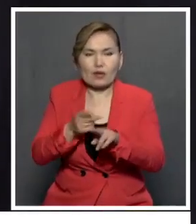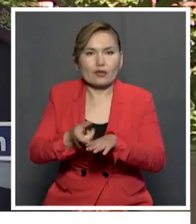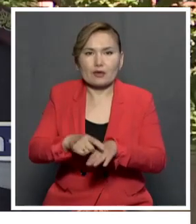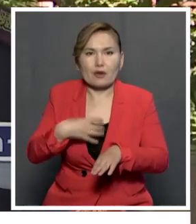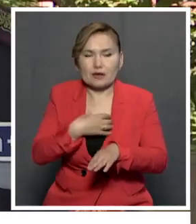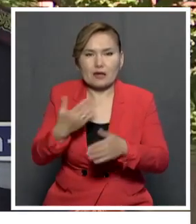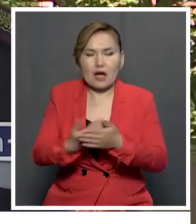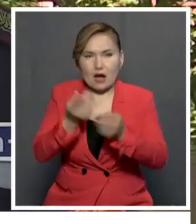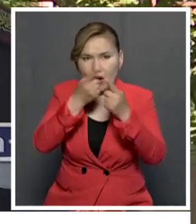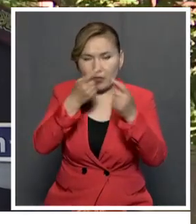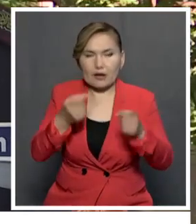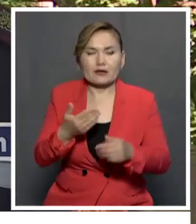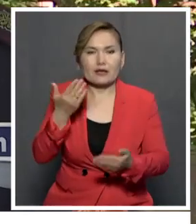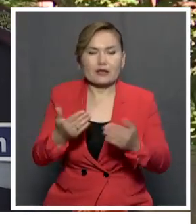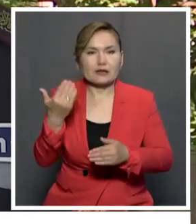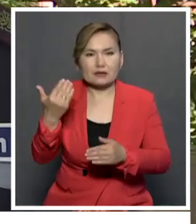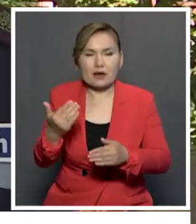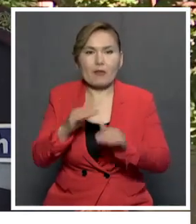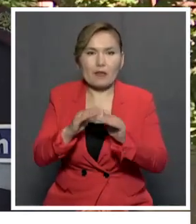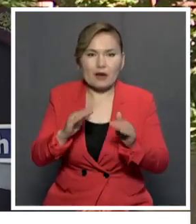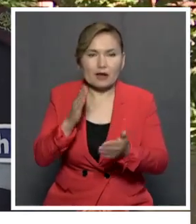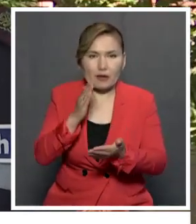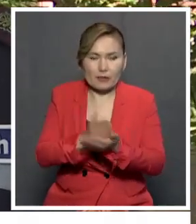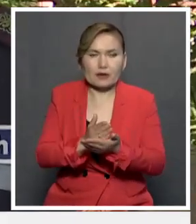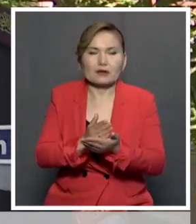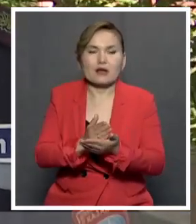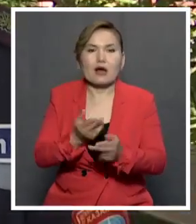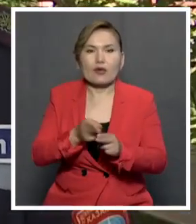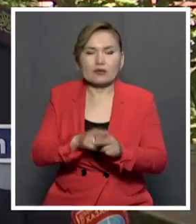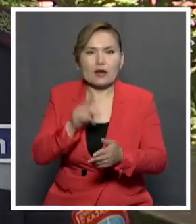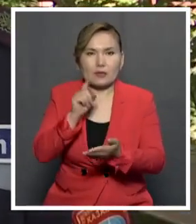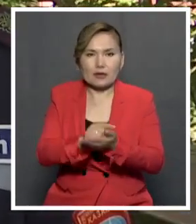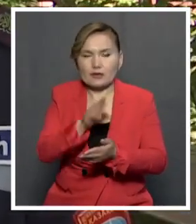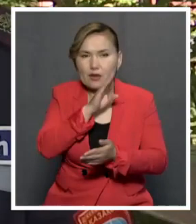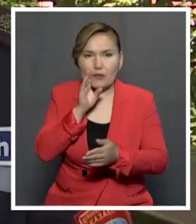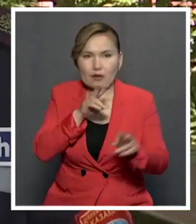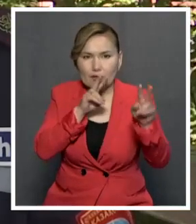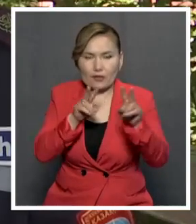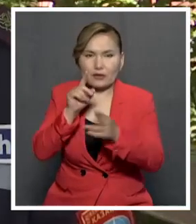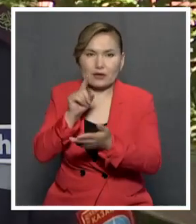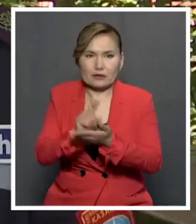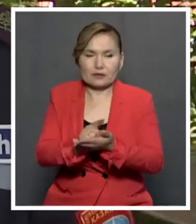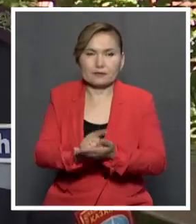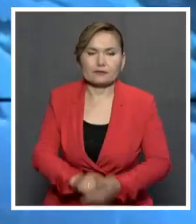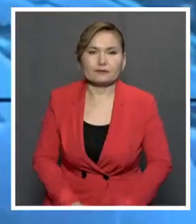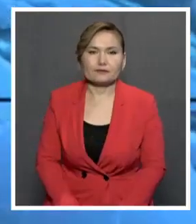ақпарат. Егер сіздің кәмелетке толмаған балаңыз рұқсат етілмеген жерде шомылса, оны полиция бөліміне апарады.